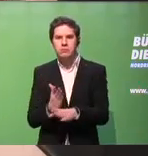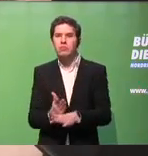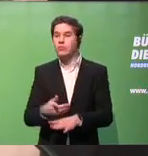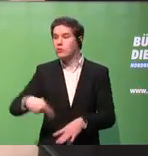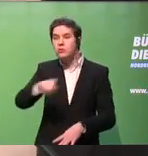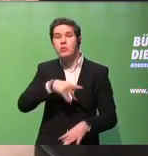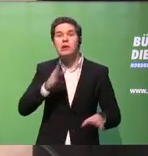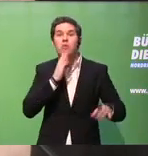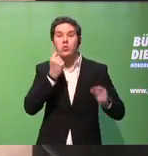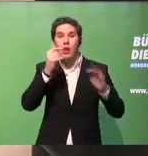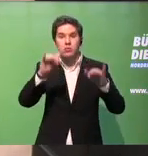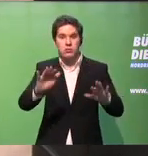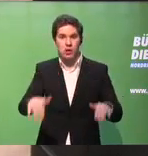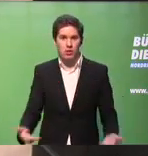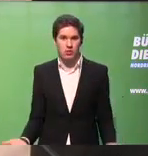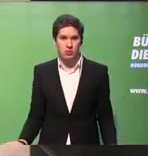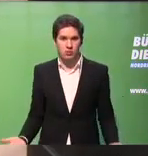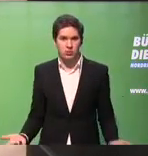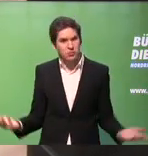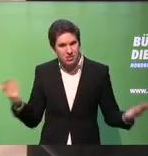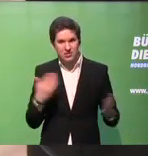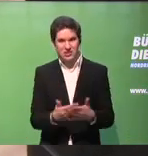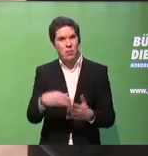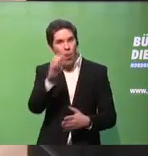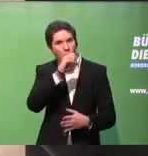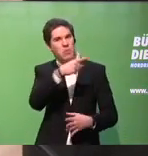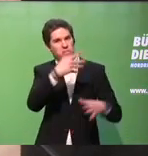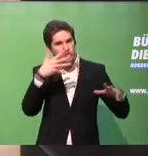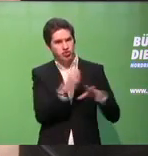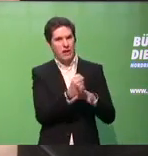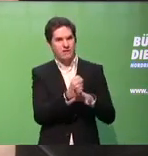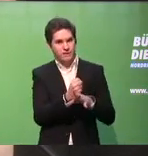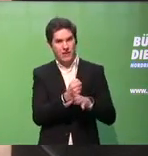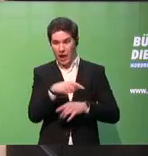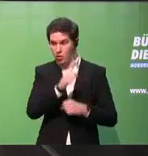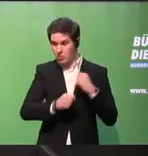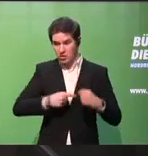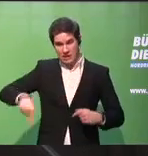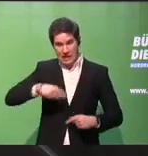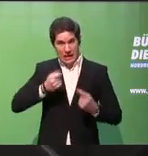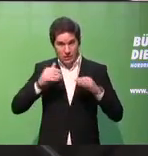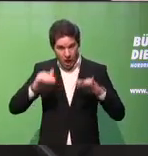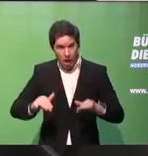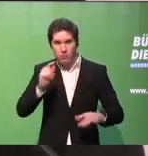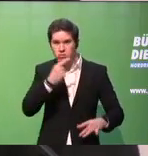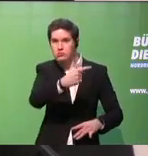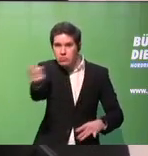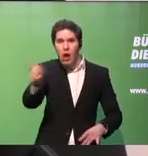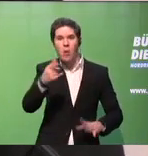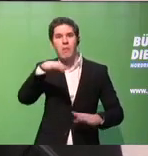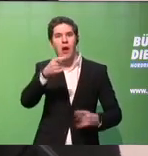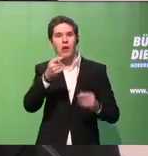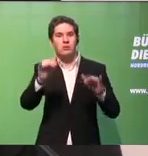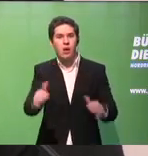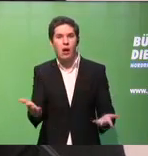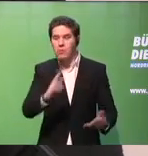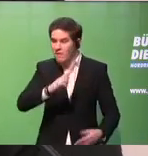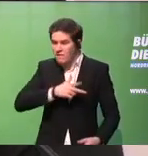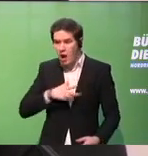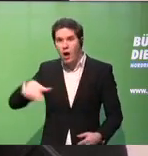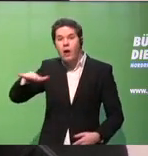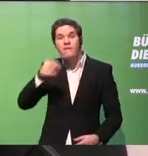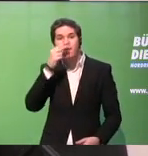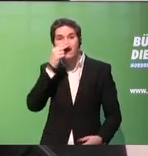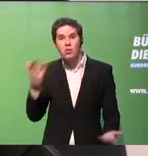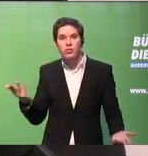Kassen voll. So kann Europa dafür sorgen, dass auch eure Kassen voll werden. Aber die Realität sieht ganz anders aus. Schauen